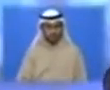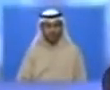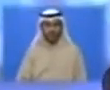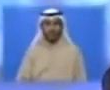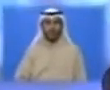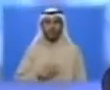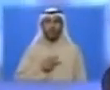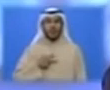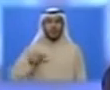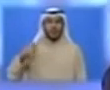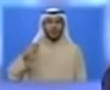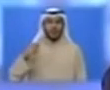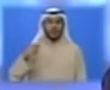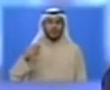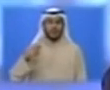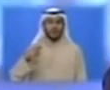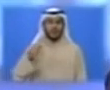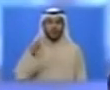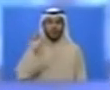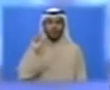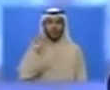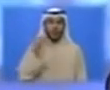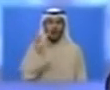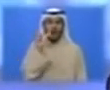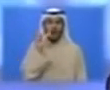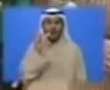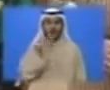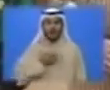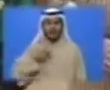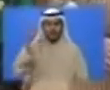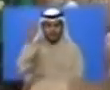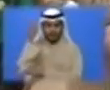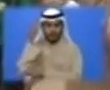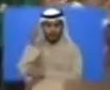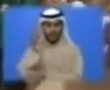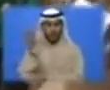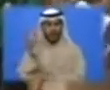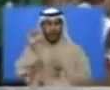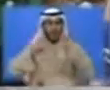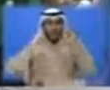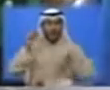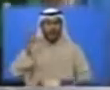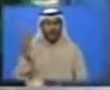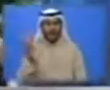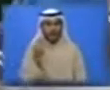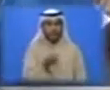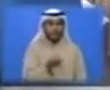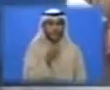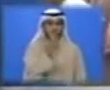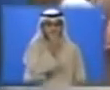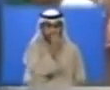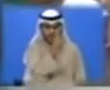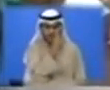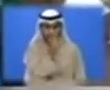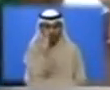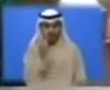أقامت سفارة مملكة بوتان لدى البلاد احتفالا بمناسبة العيد الوطني السابع بعد المئة للمملكة